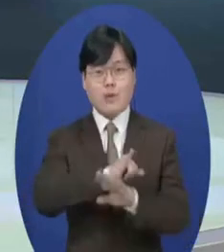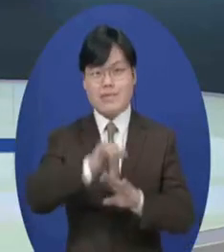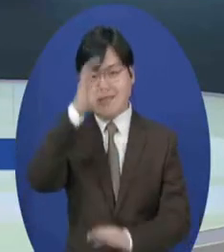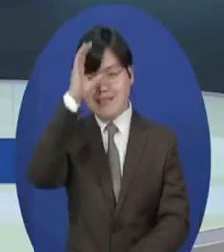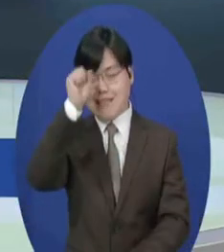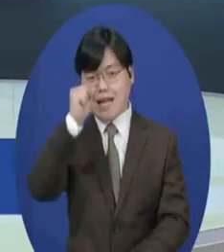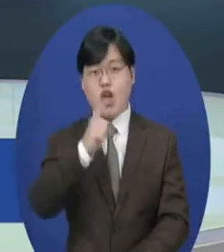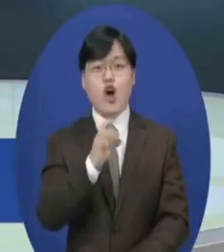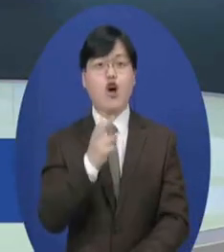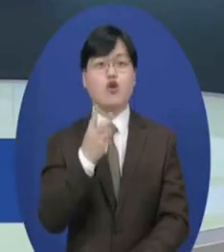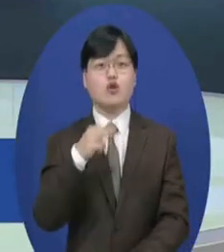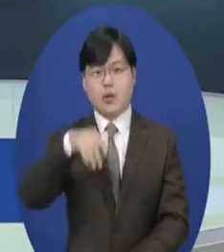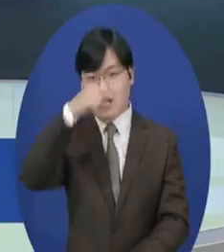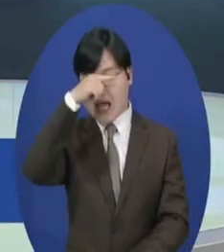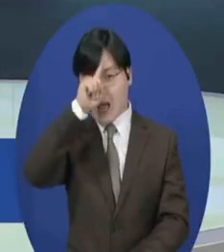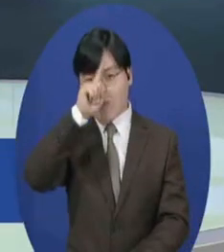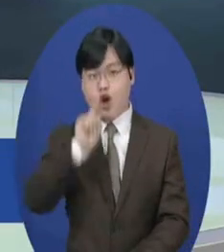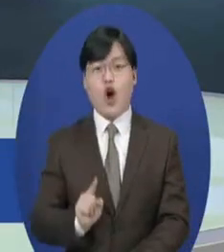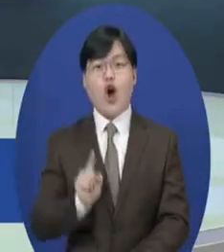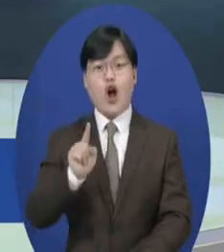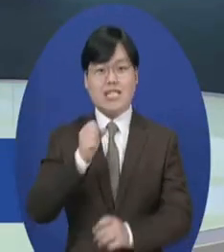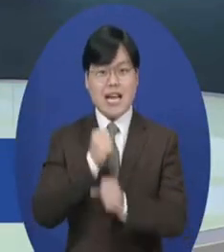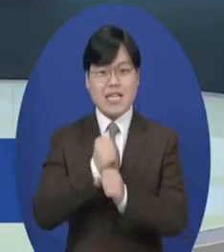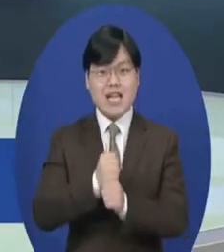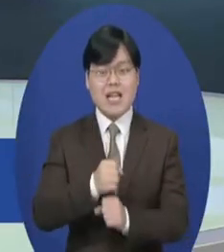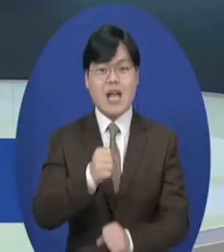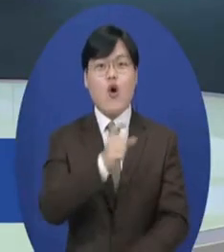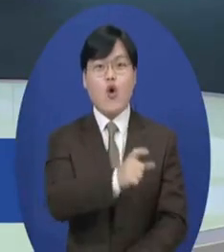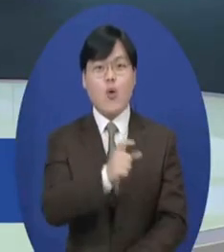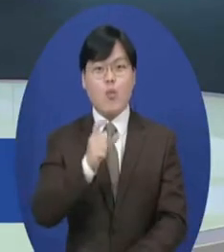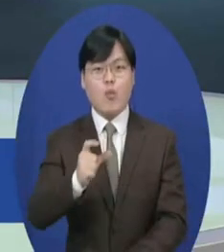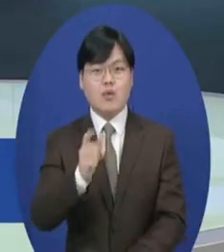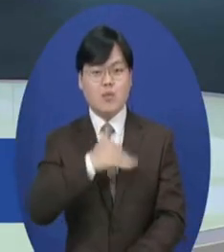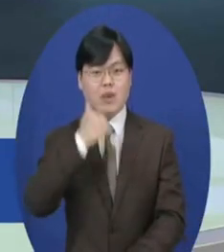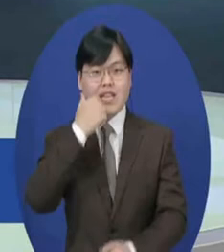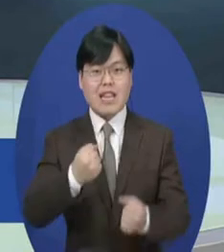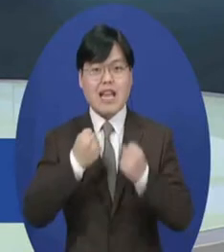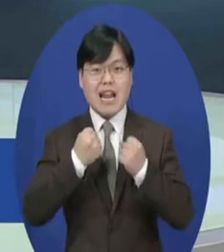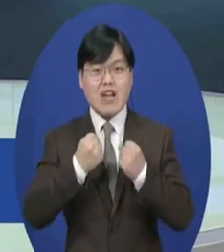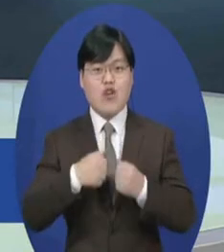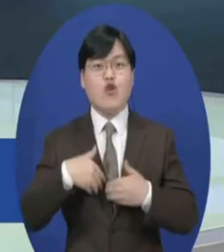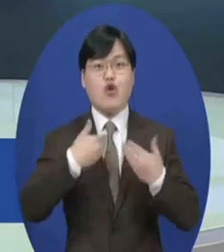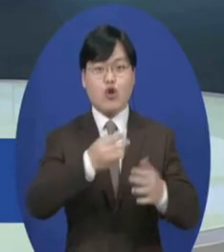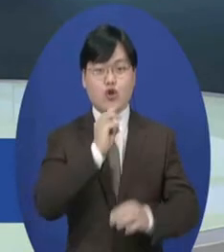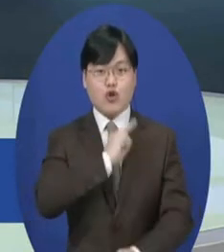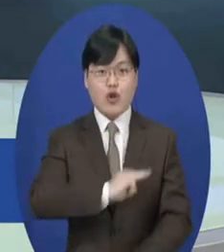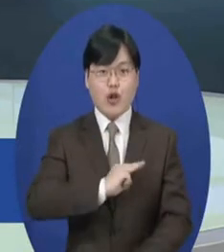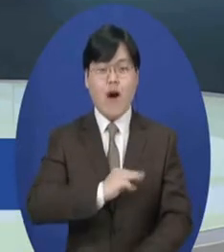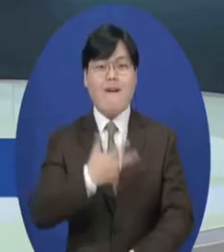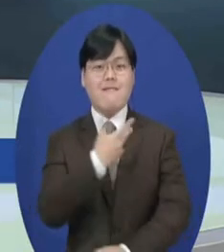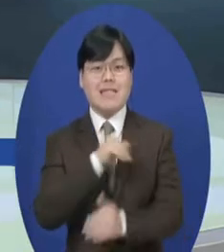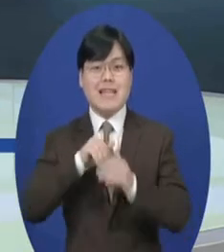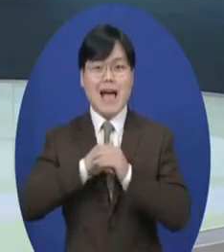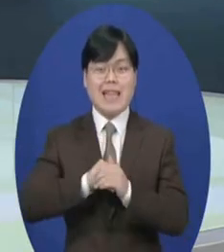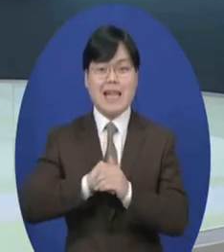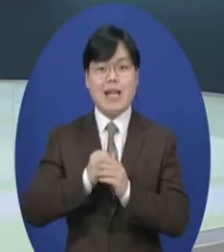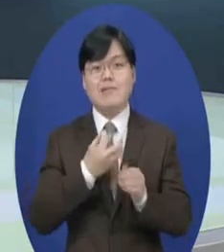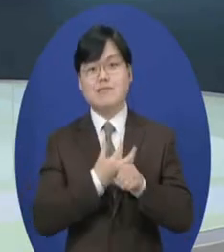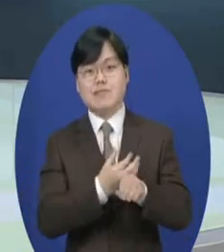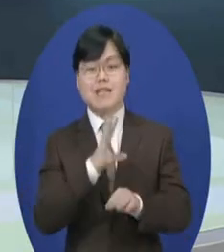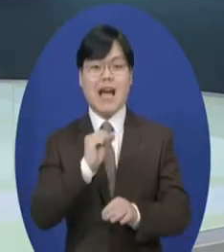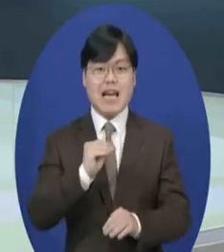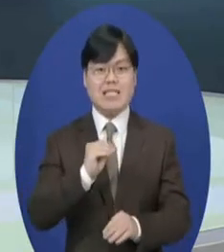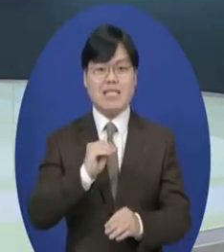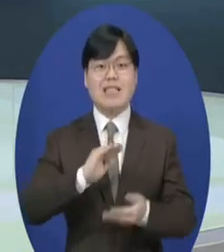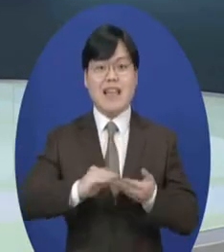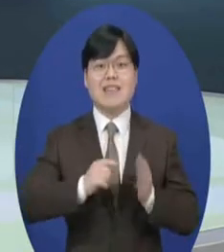Монголын ерөнхий сайд оюурд нь халдвар өвчин судлалын үндэсний төвд ажиллаж, хүн амаа дархлаажуулах, вакцин хүлээн авах, хадгалах бэлэн байдалтай танилцлаа. Манай улсын хувьд эхний